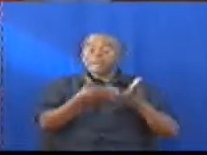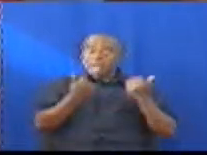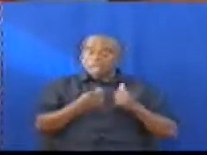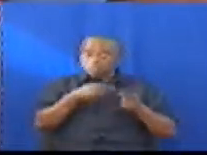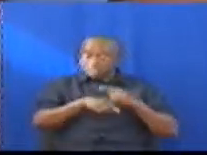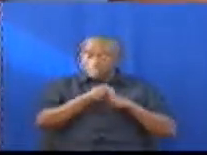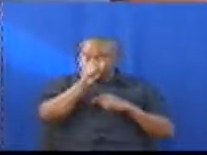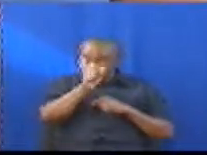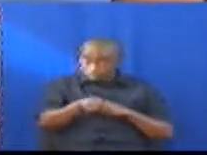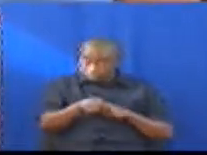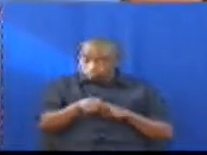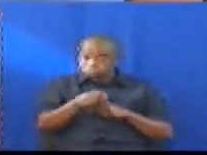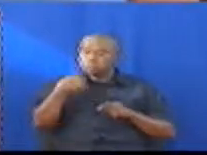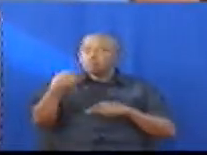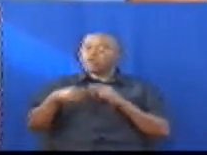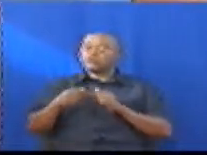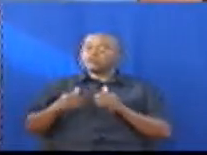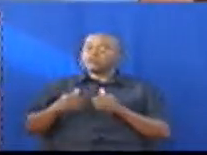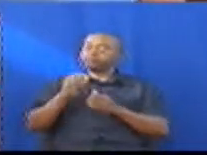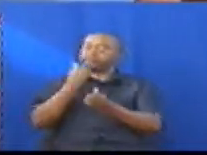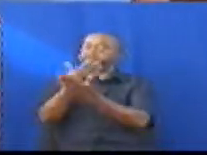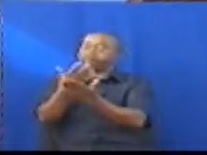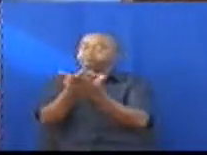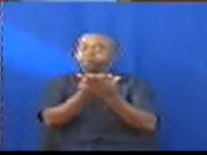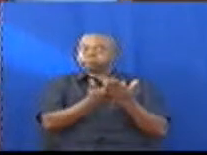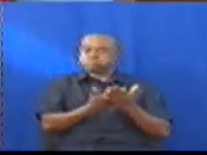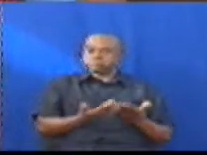Na ndio nikasema it's yet another dark day.